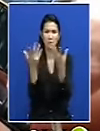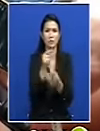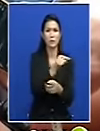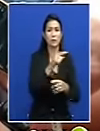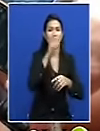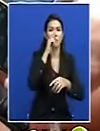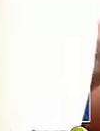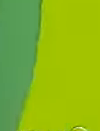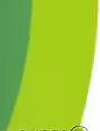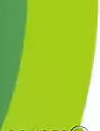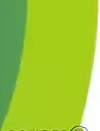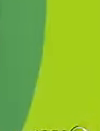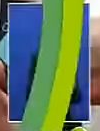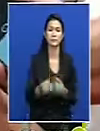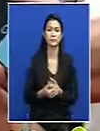ลครับ